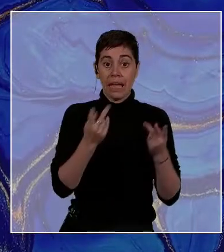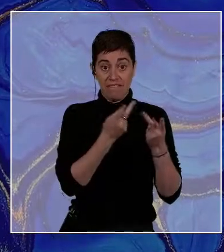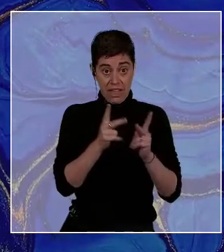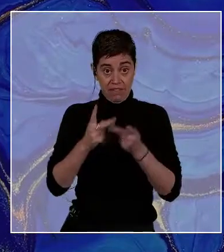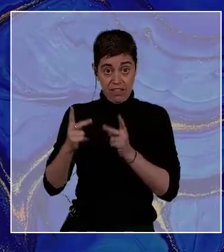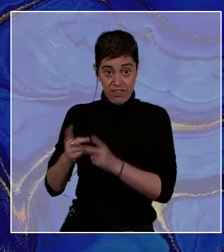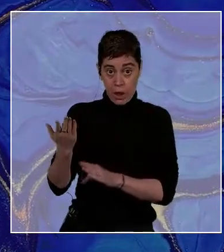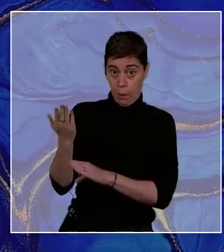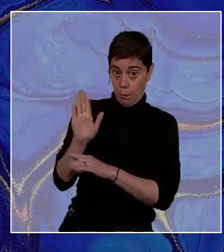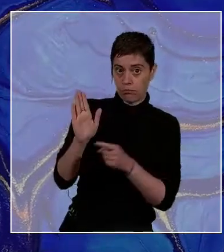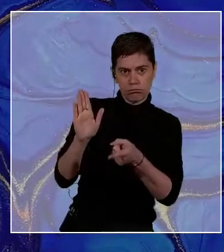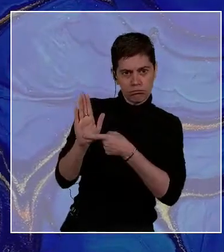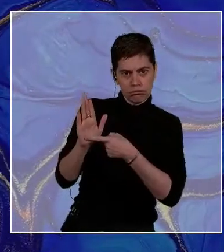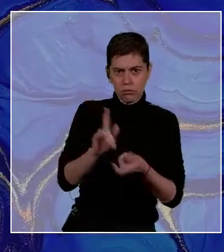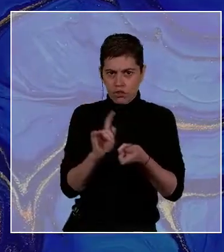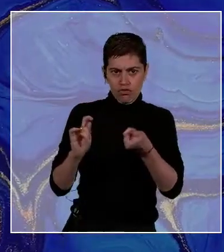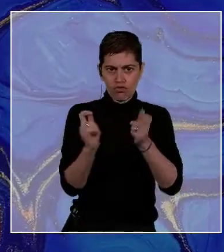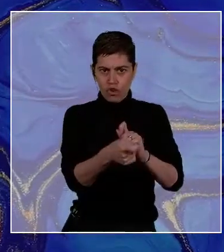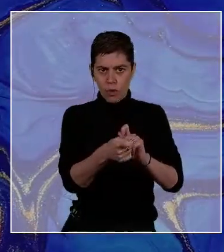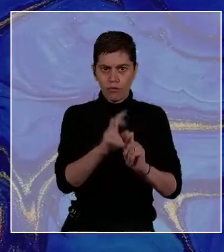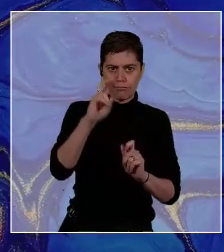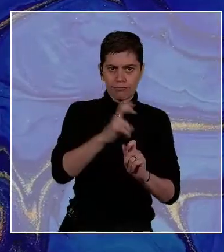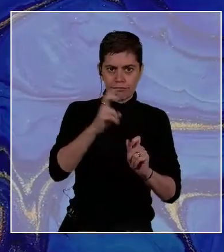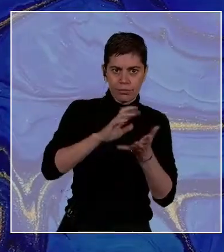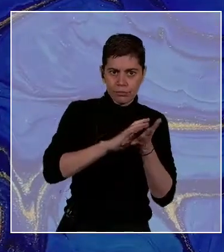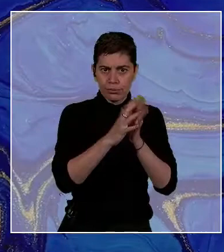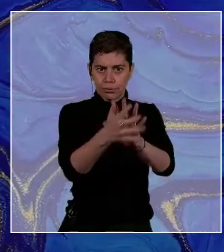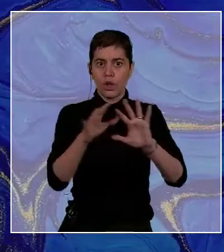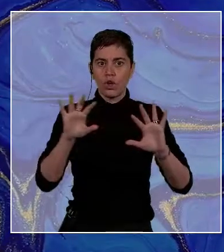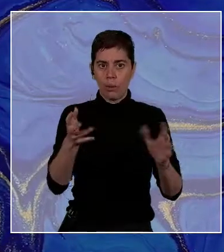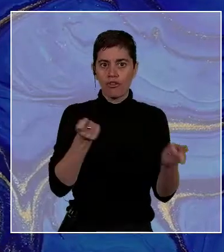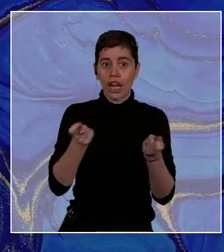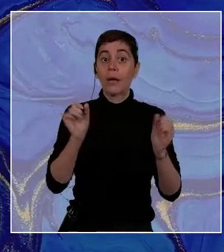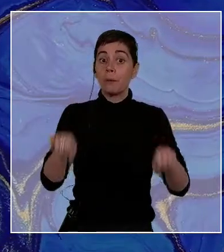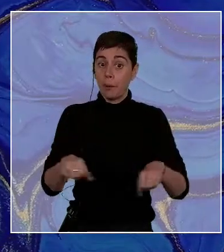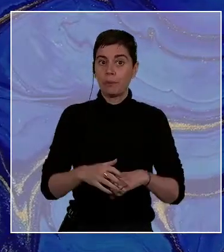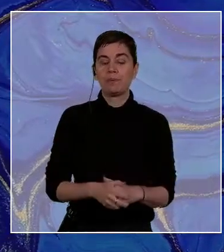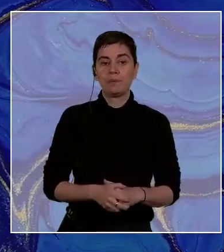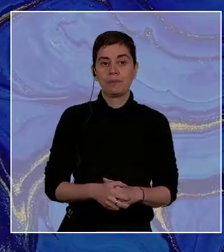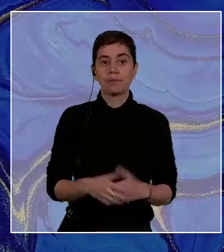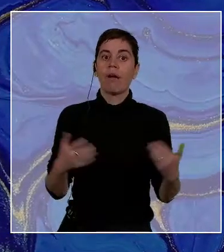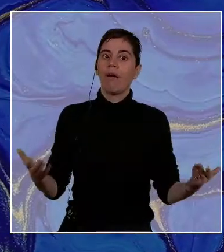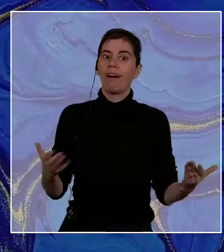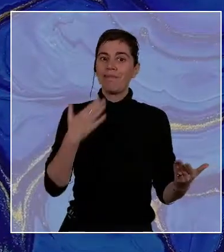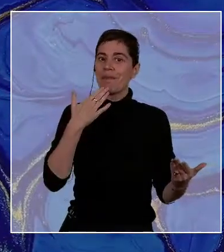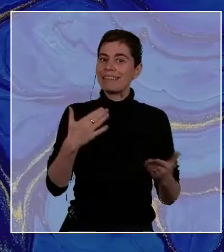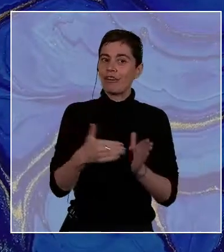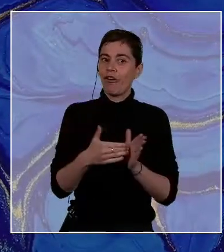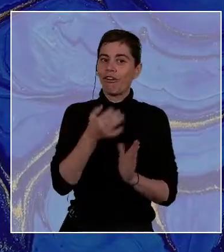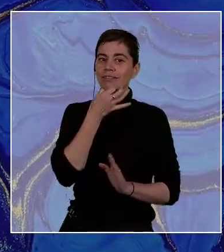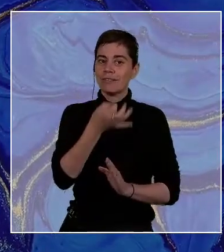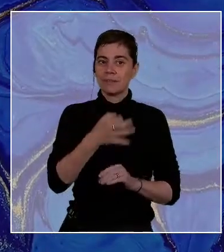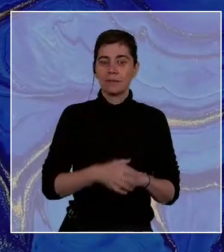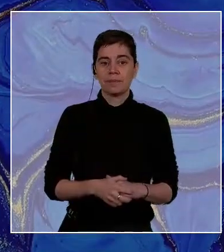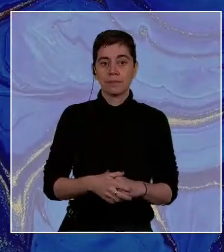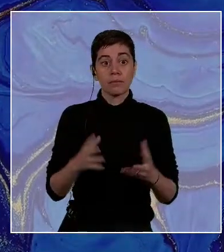mener le changement et la transition écologique. Alors, encore une fois, merci. Quels sont les